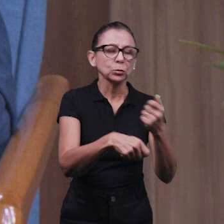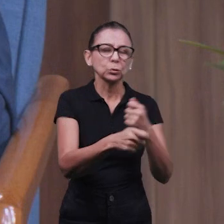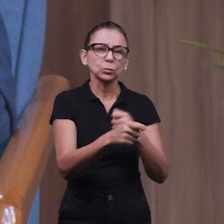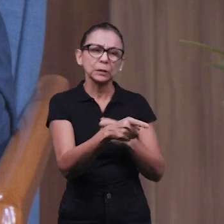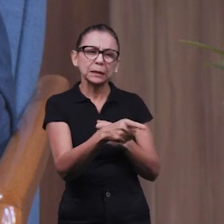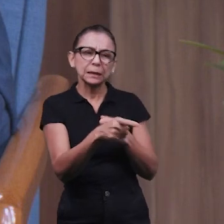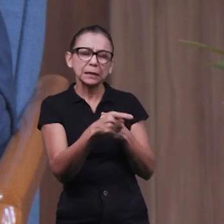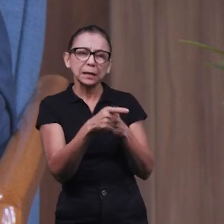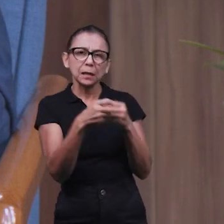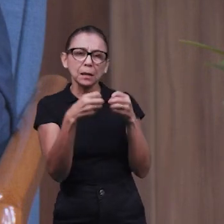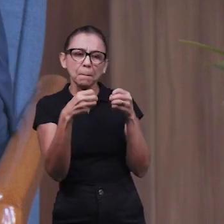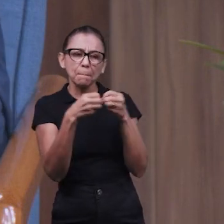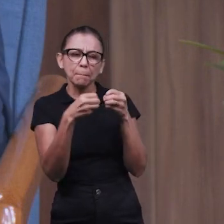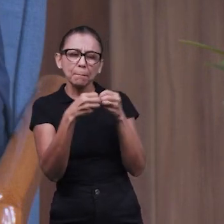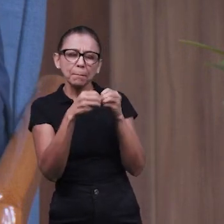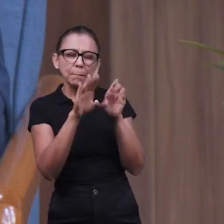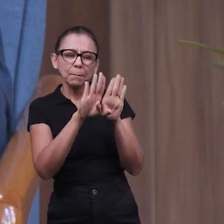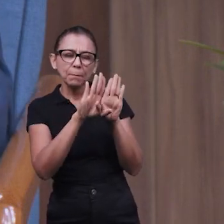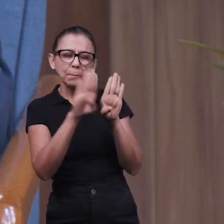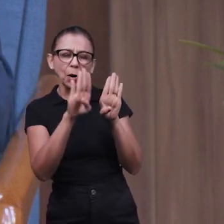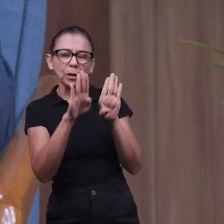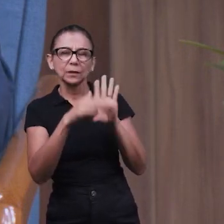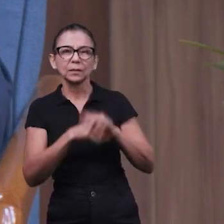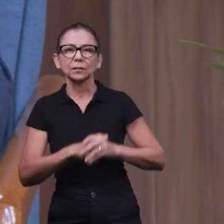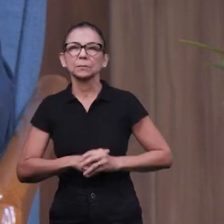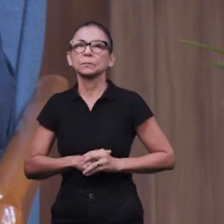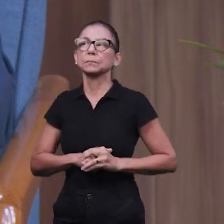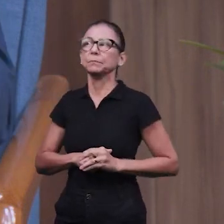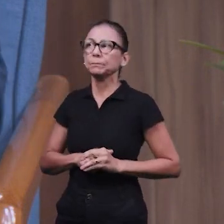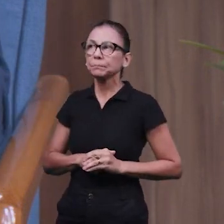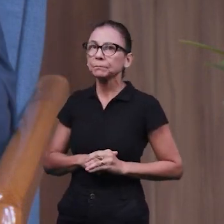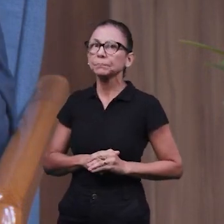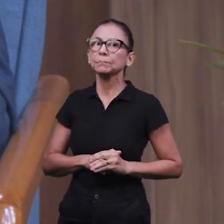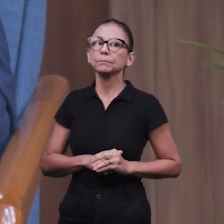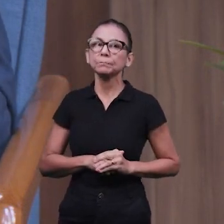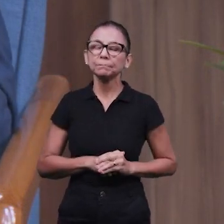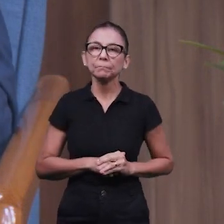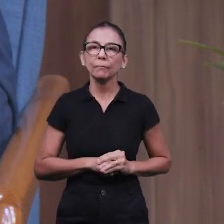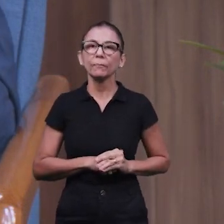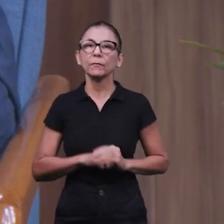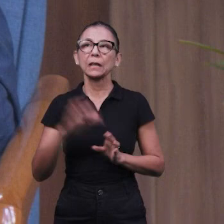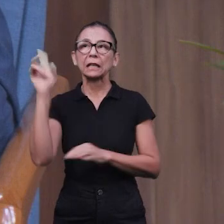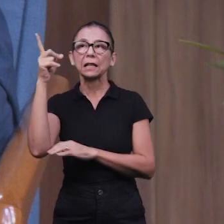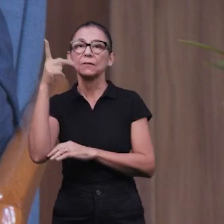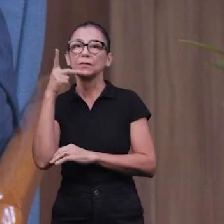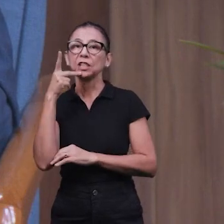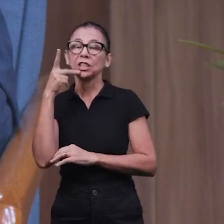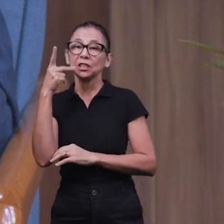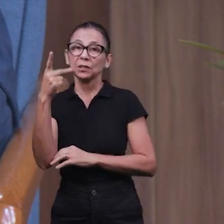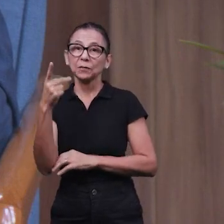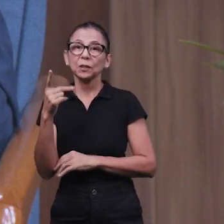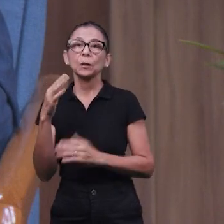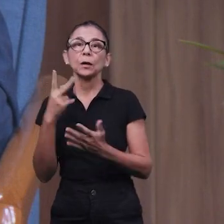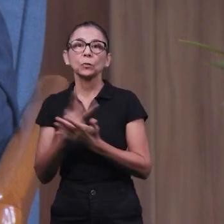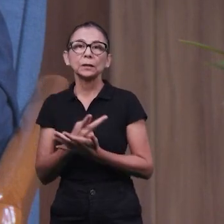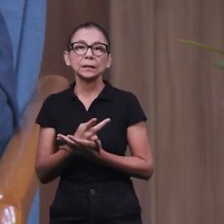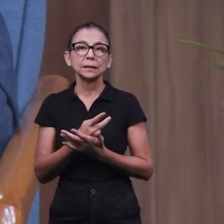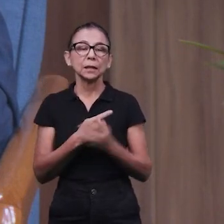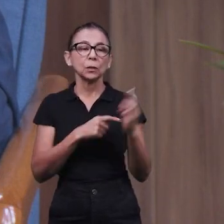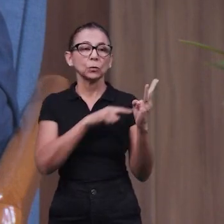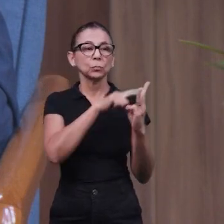roi David et a résulté dans une action de beaucoup de courage de trois de ses principaux